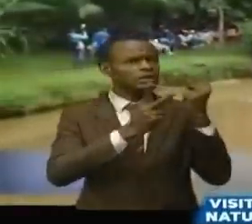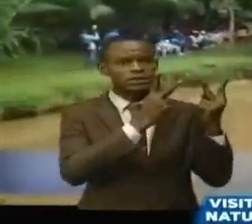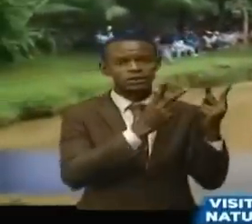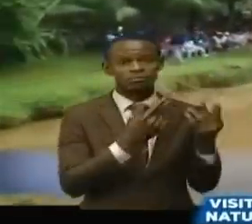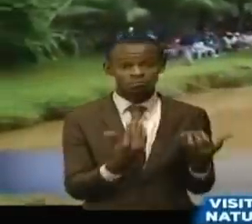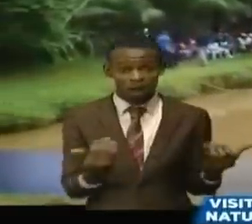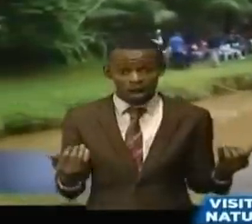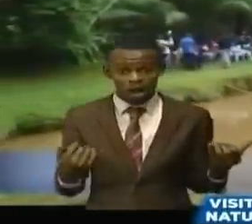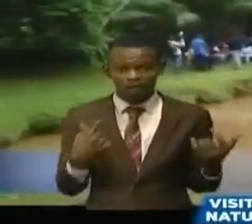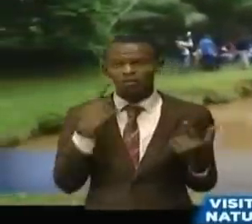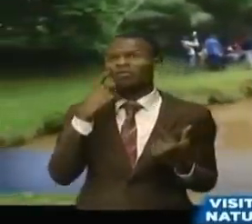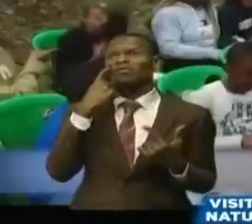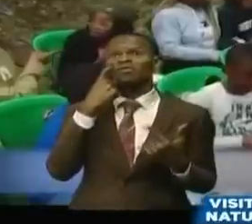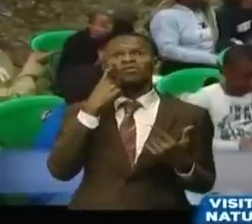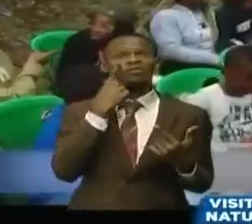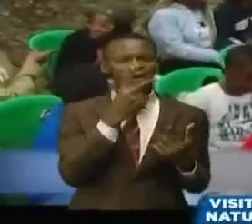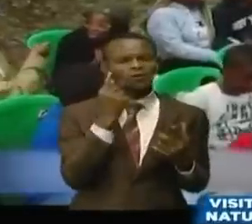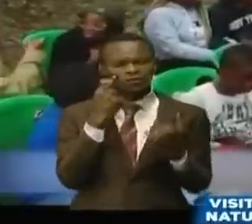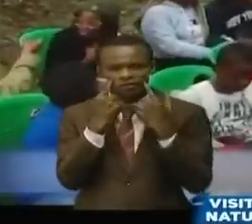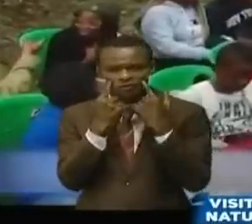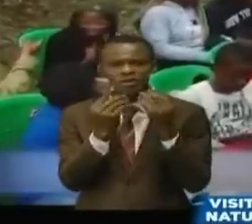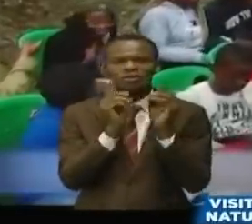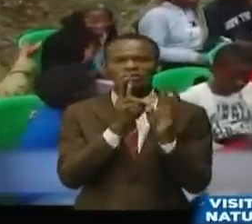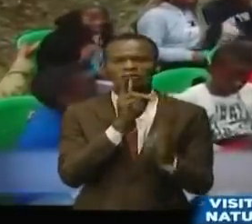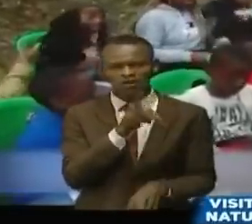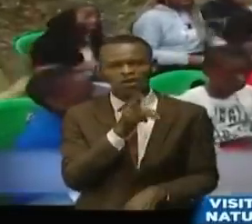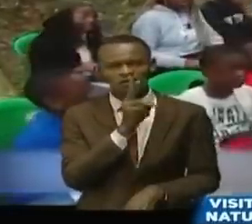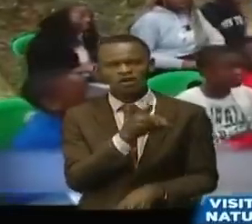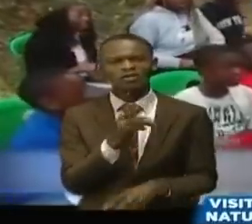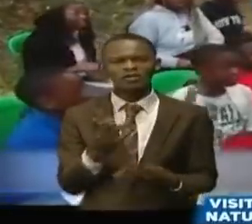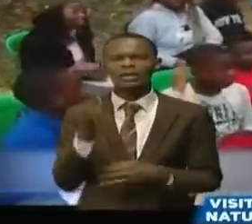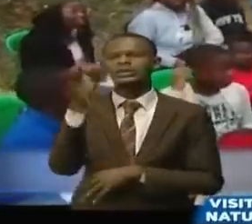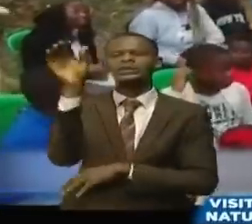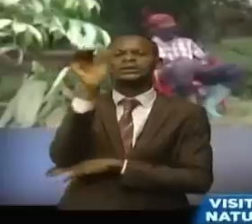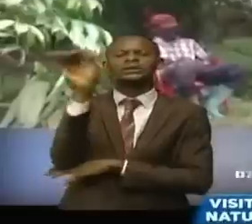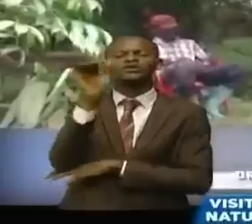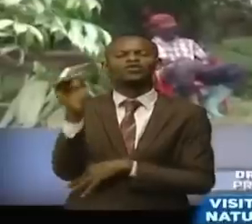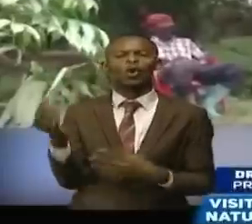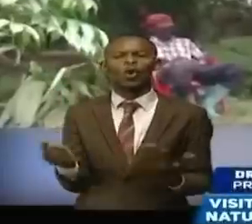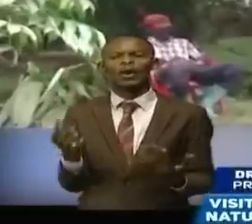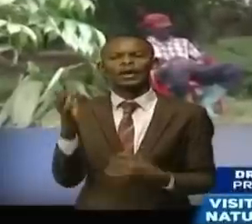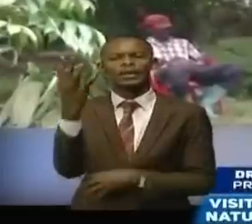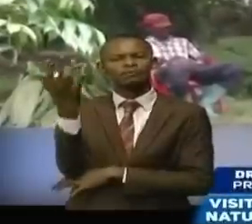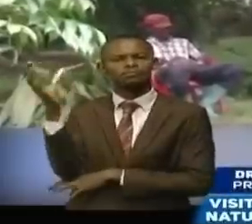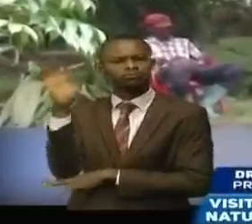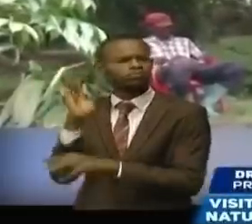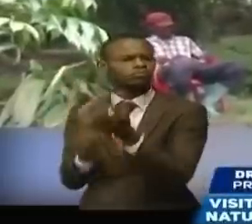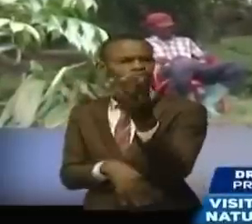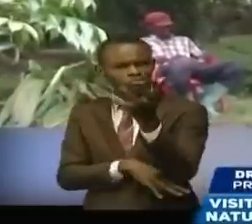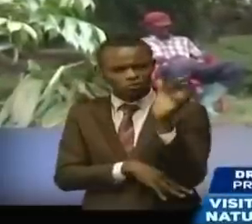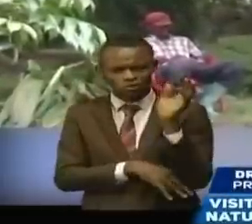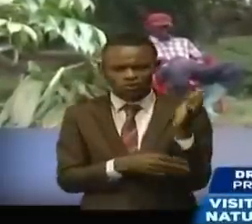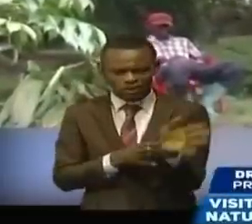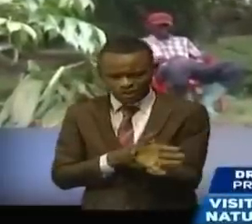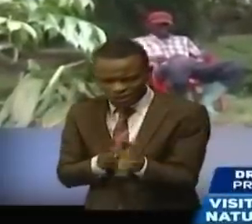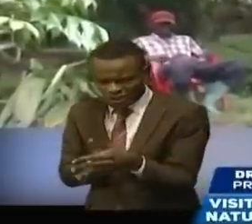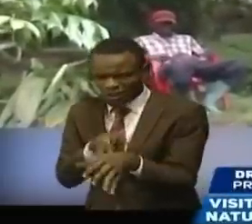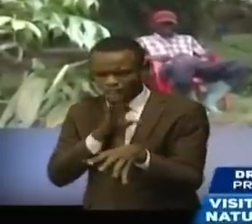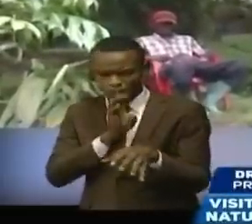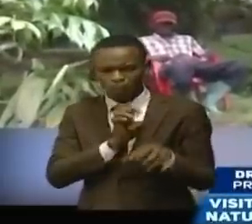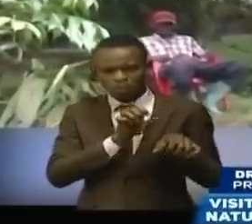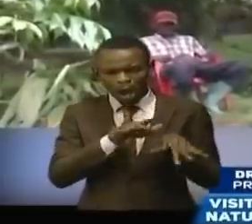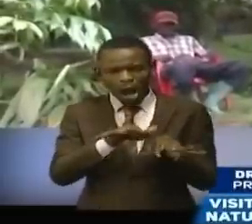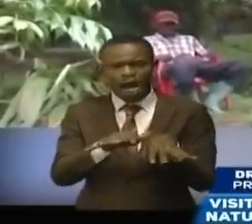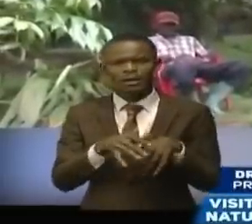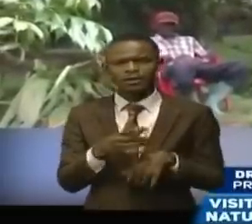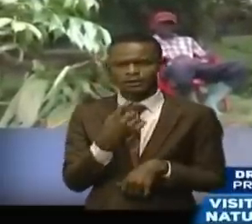de sortir des livres et de vivre la réalité. Les enfants sont venus découvrir la pisciculture en étang, la pisciculture hors